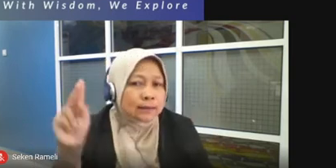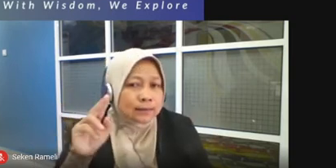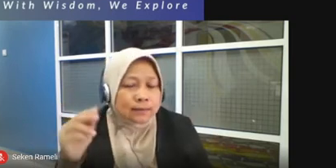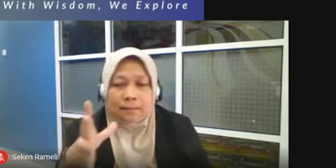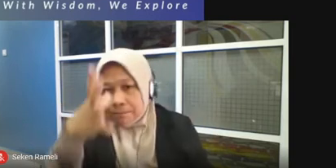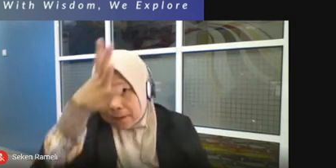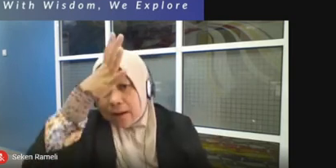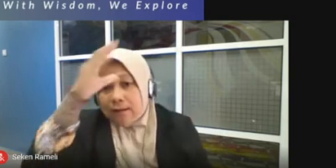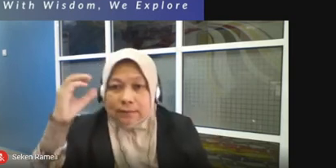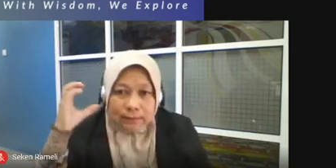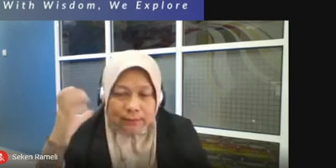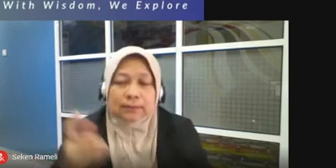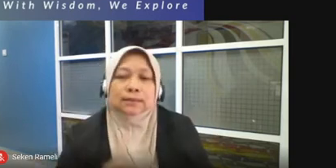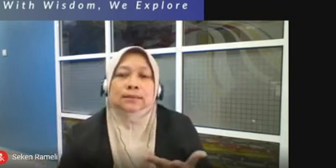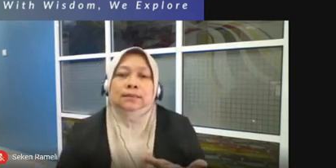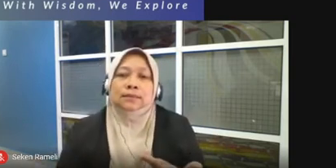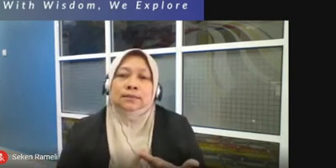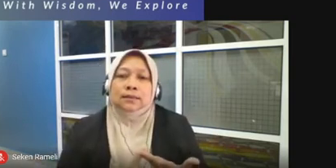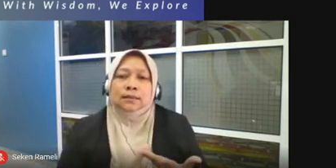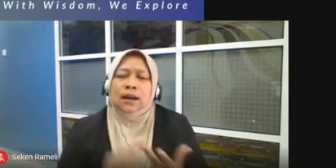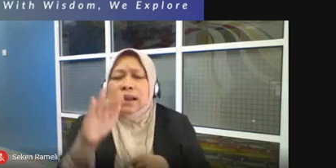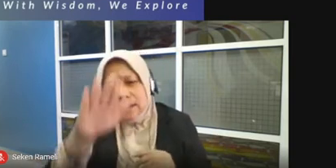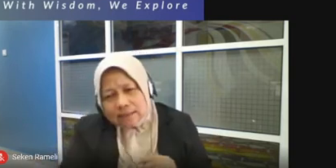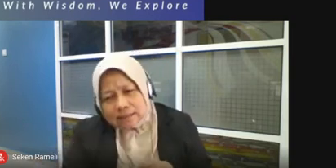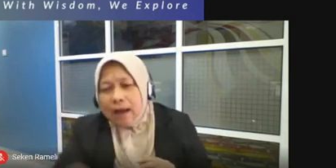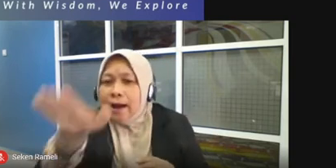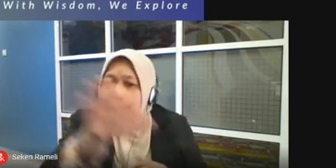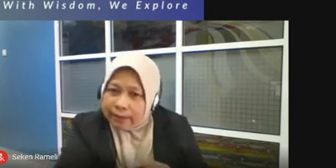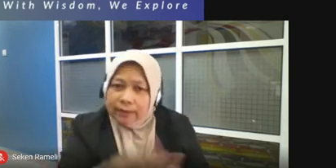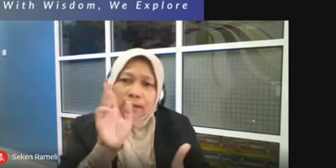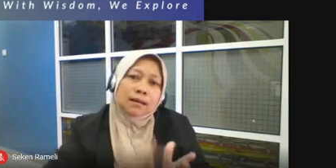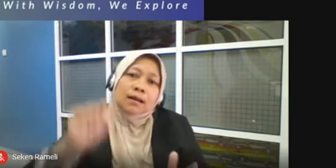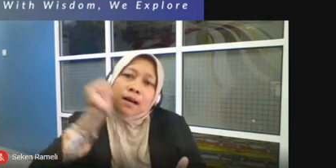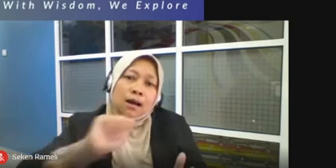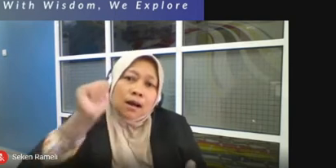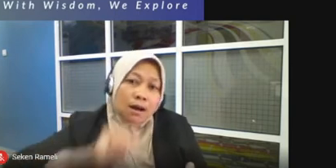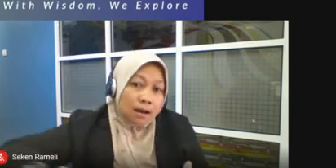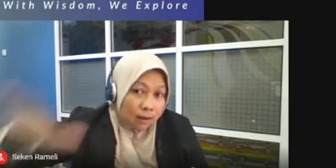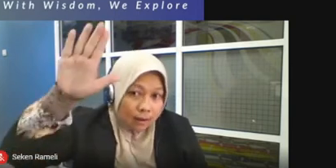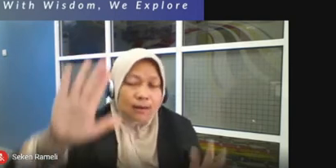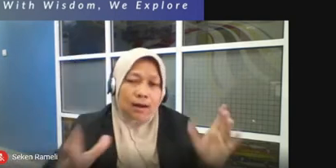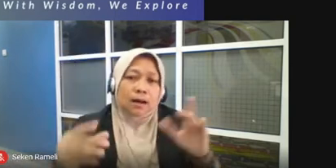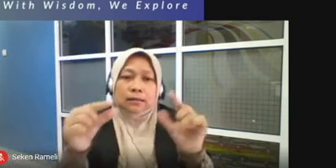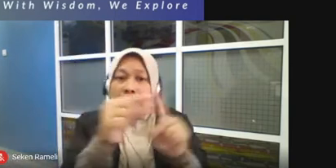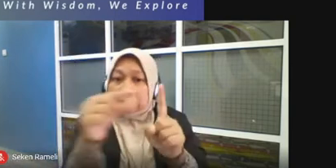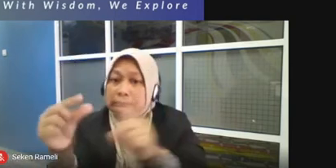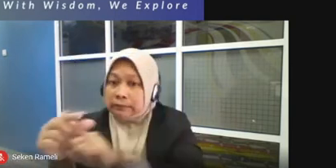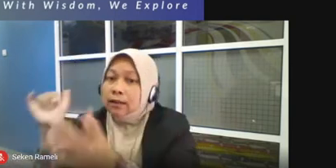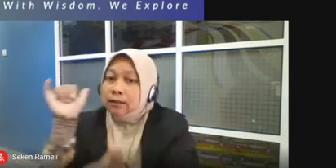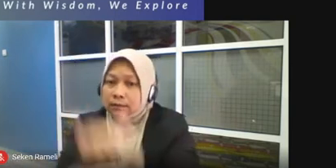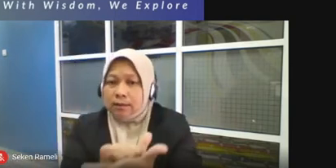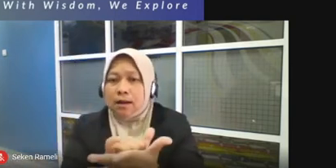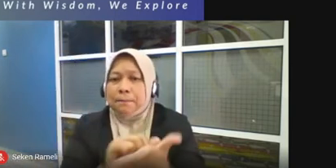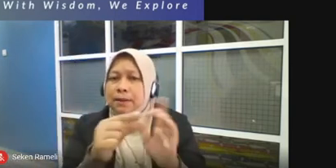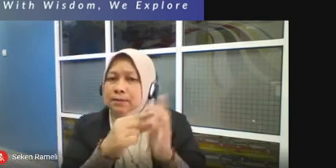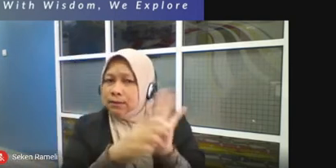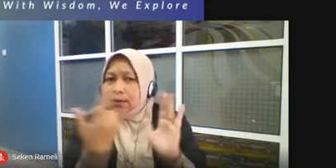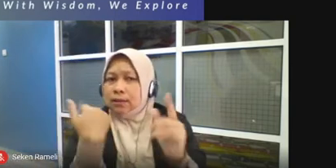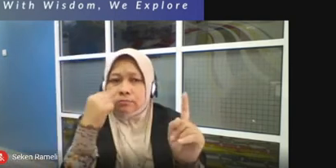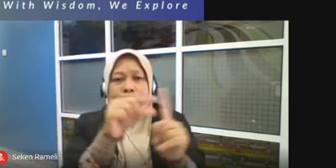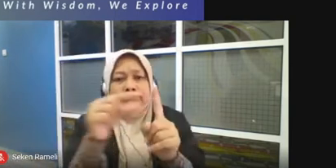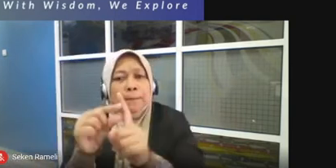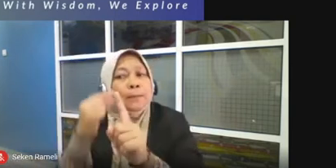yang lebih dewasa, Kakak, okay. Kalau yang lebih kecil daripada kita, Adik dan sebagainya. Jadi perkataan-perkataan yang address people itulah